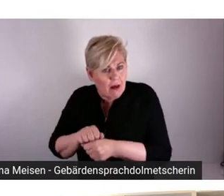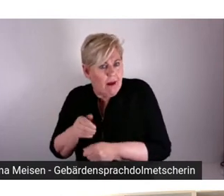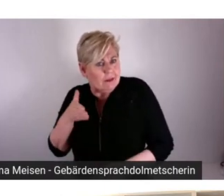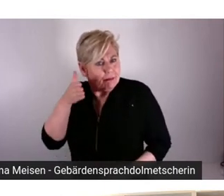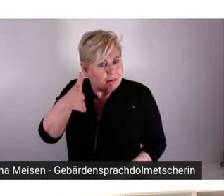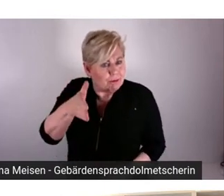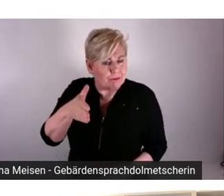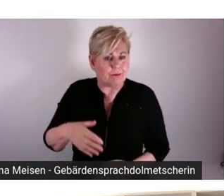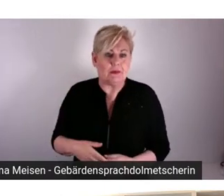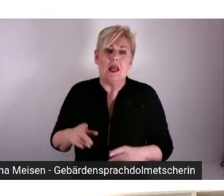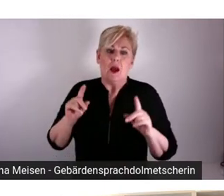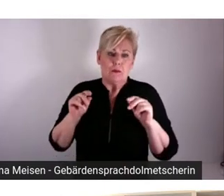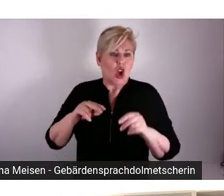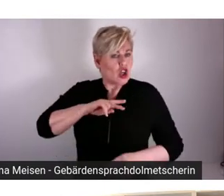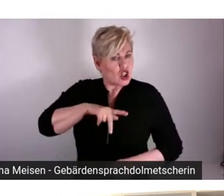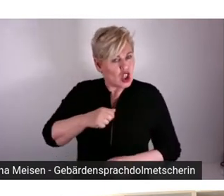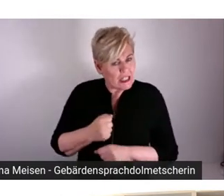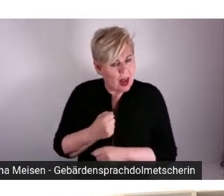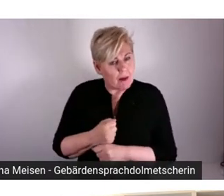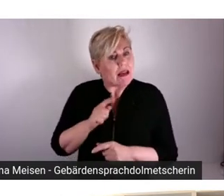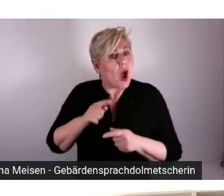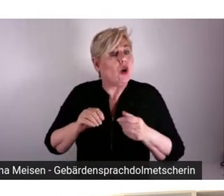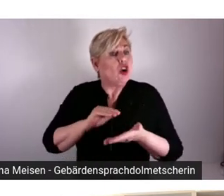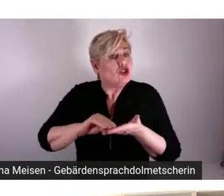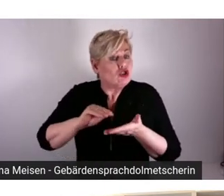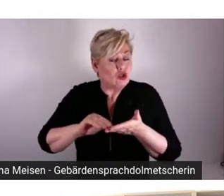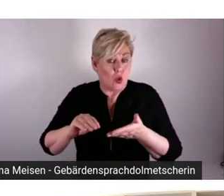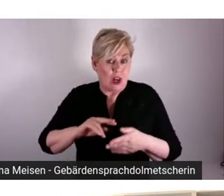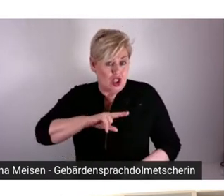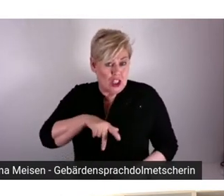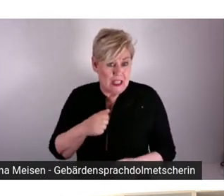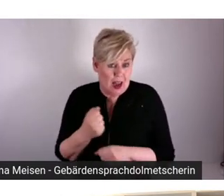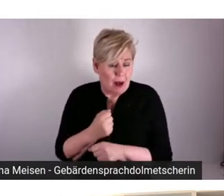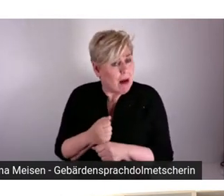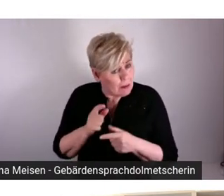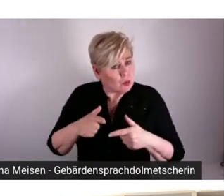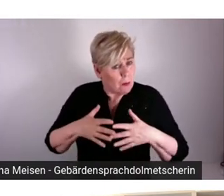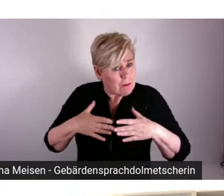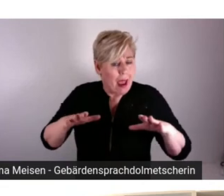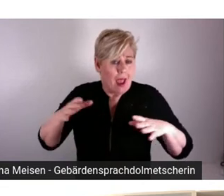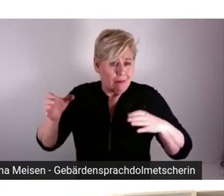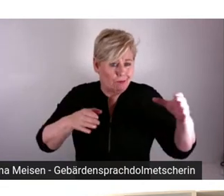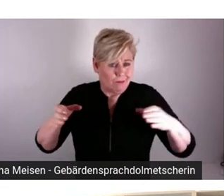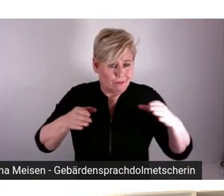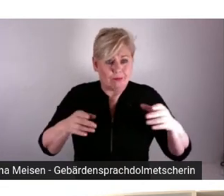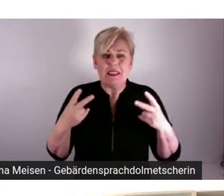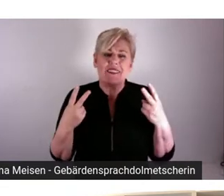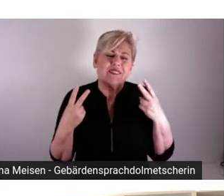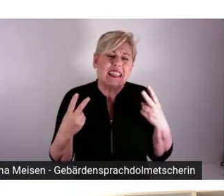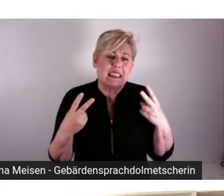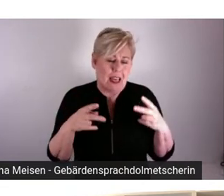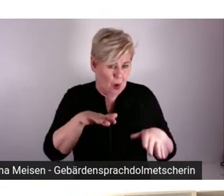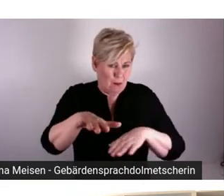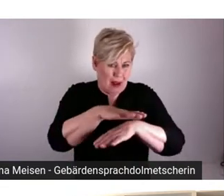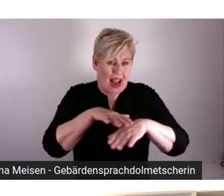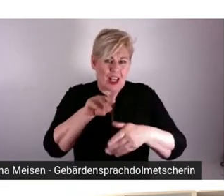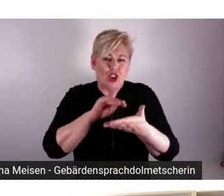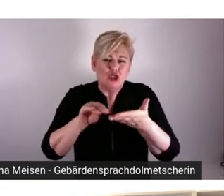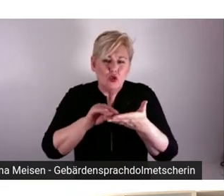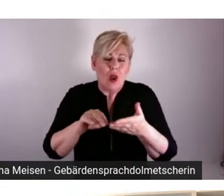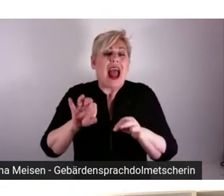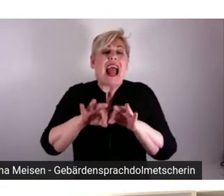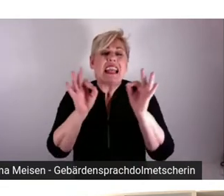also Sozialarbeit, das heißt auch Schulsozialarbeit auszubauen. Ganz wichtig finde ich im Bereich der Schule wirklich die ganze